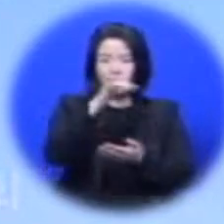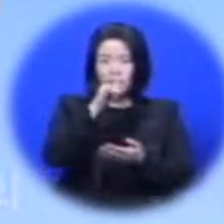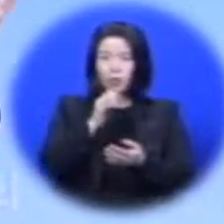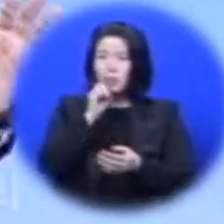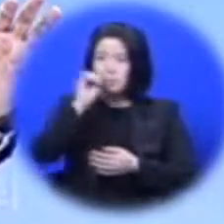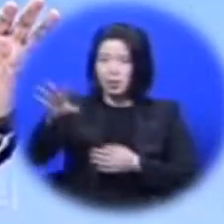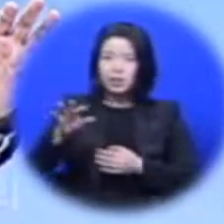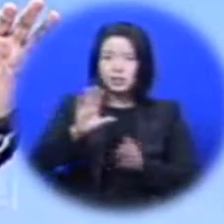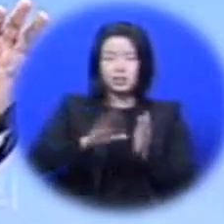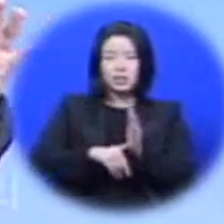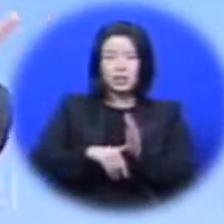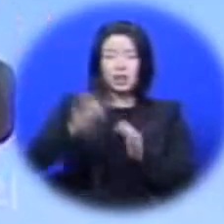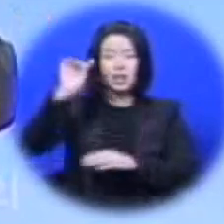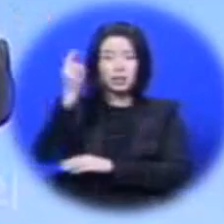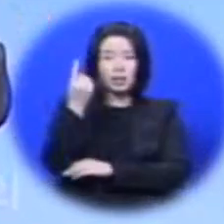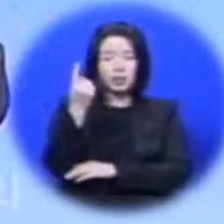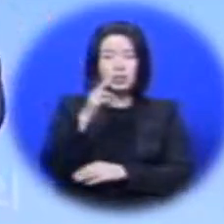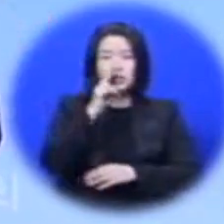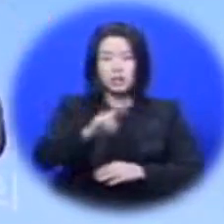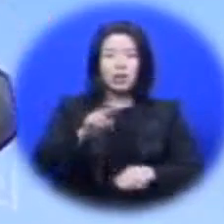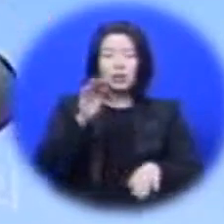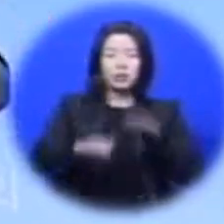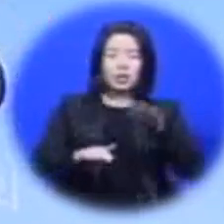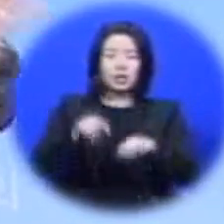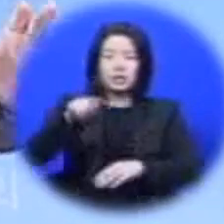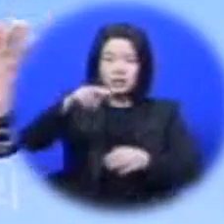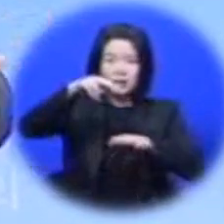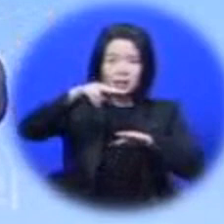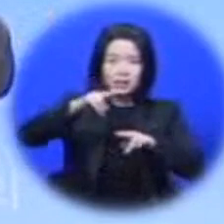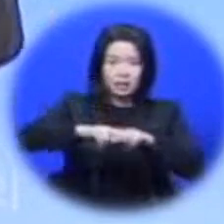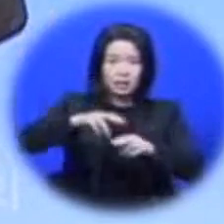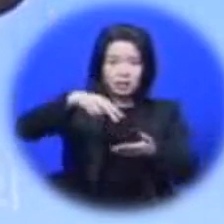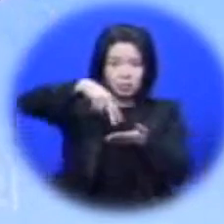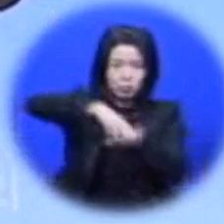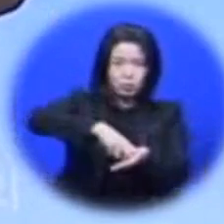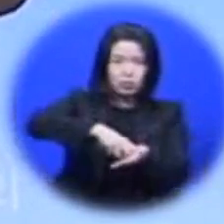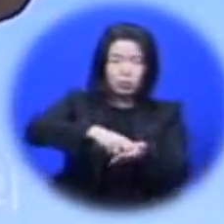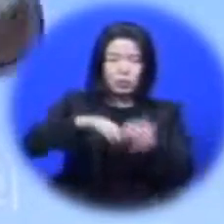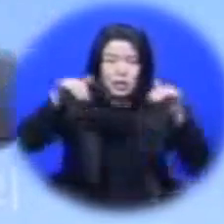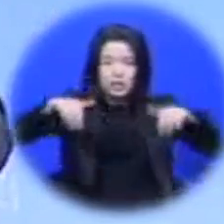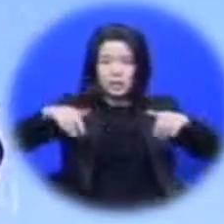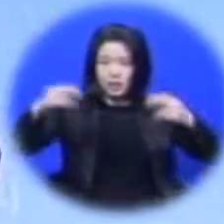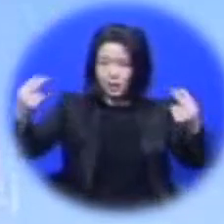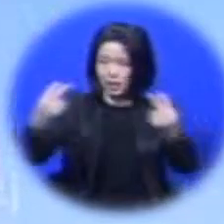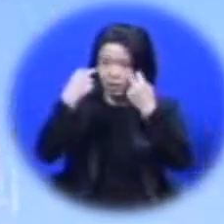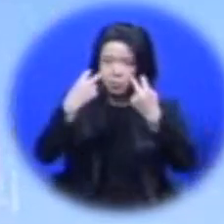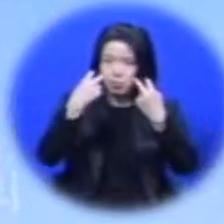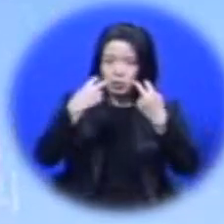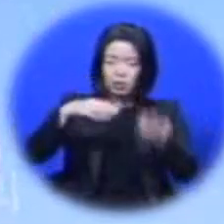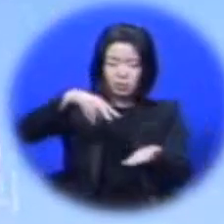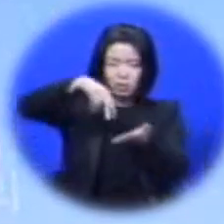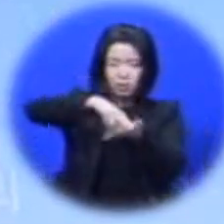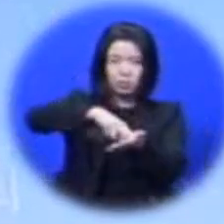다윗은 사울과 달리 그 자리에서 무릎을 꿇고 신하들 다 보는 앞에서 자기 죄를 고백합니다.